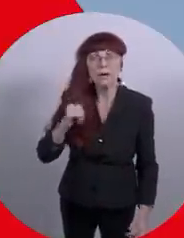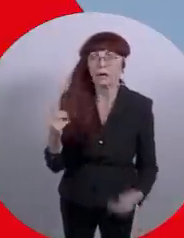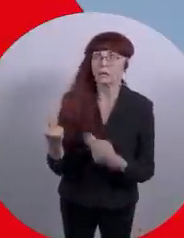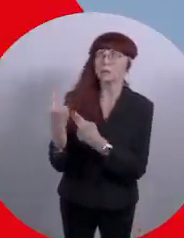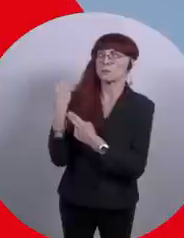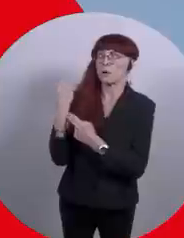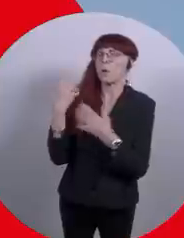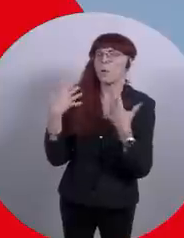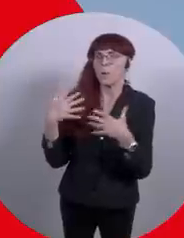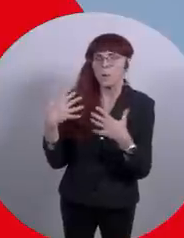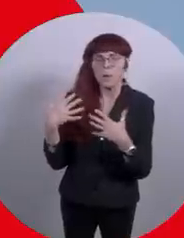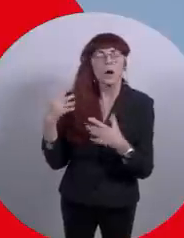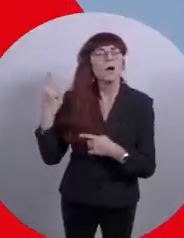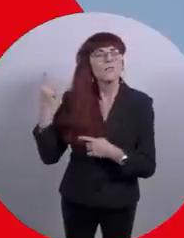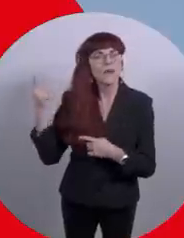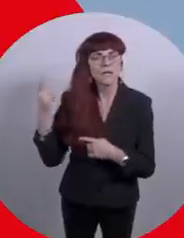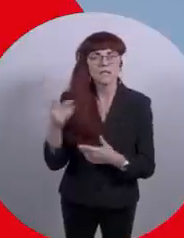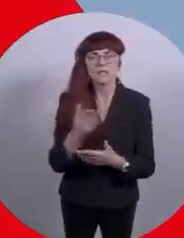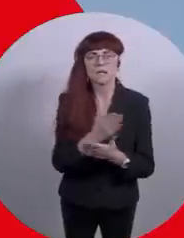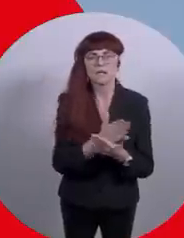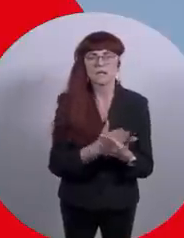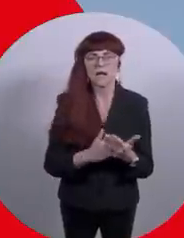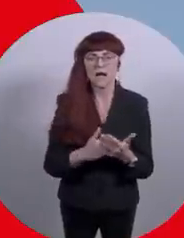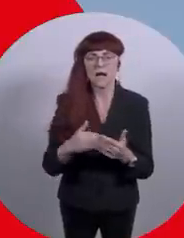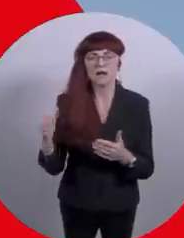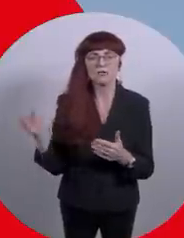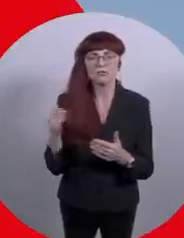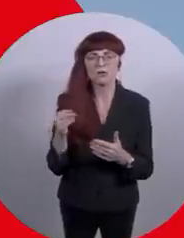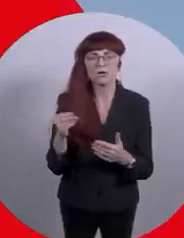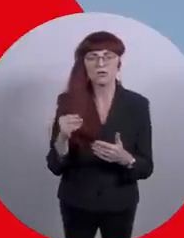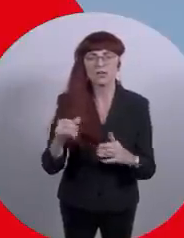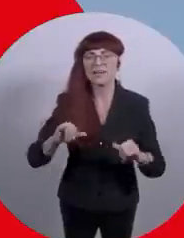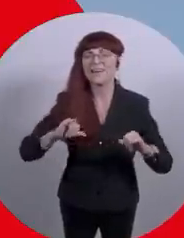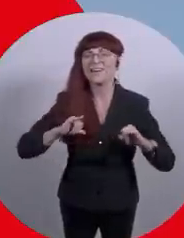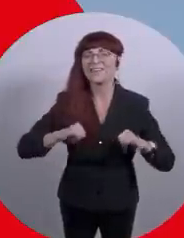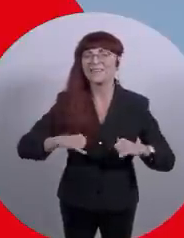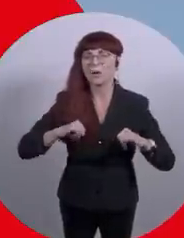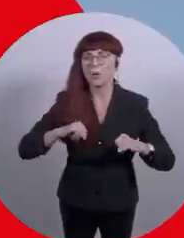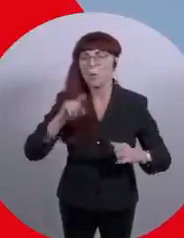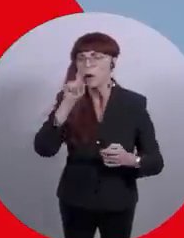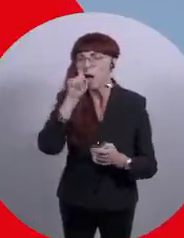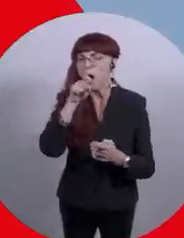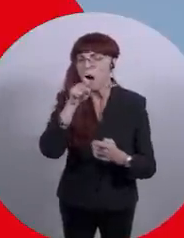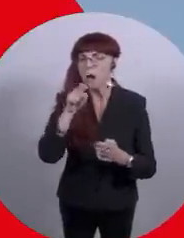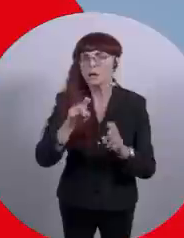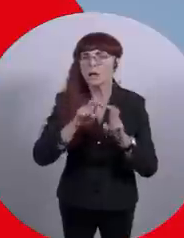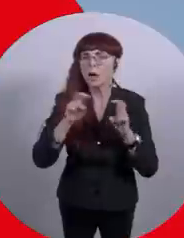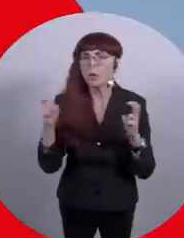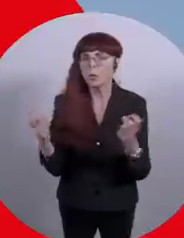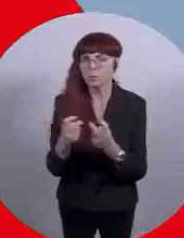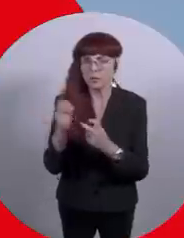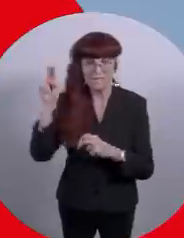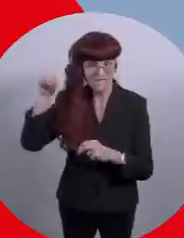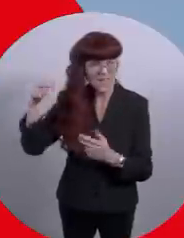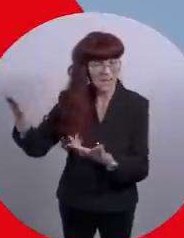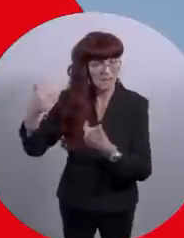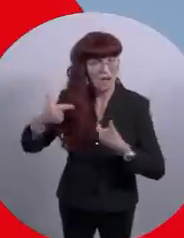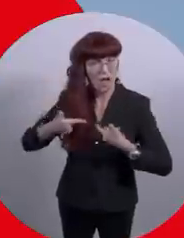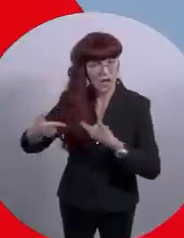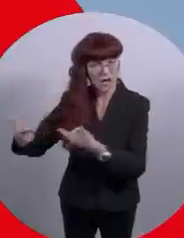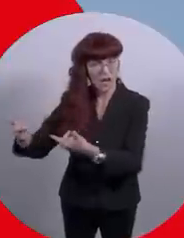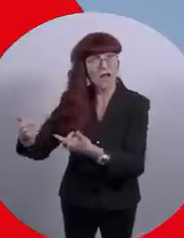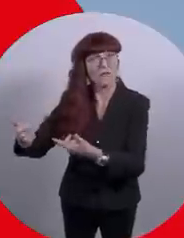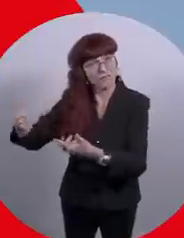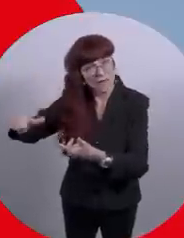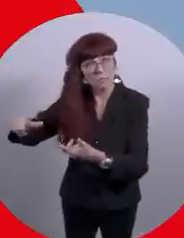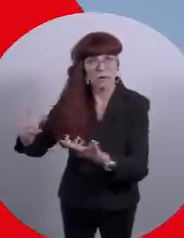ein Teil der sogenannten Tiroler Adler Runde in Wien weil ich eingeladen mit zu